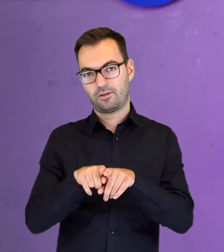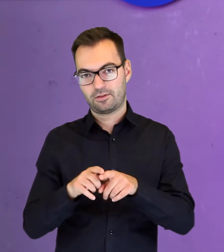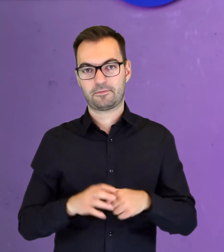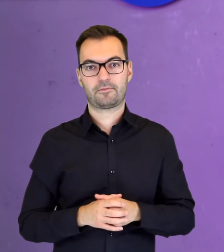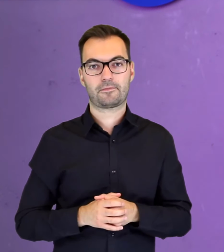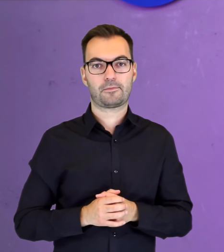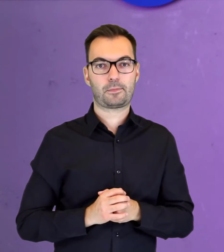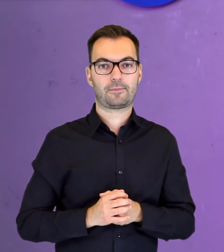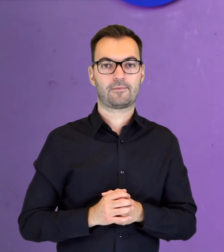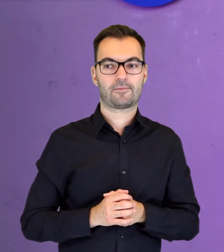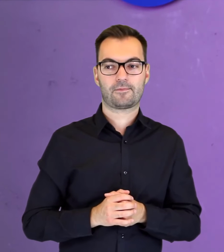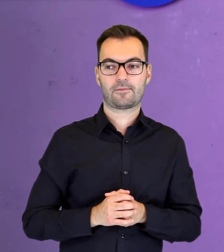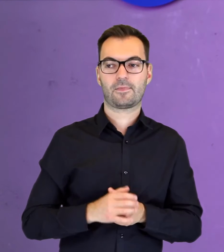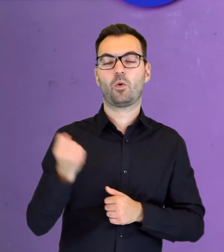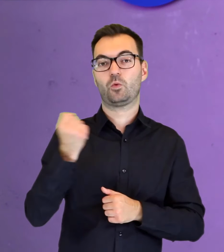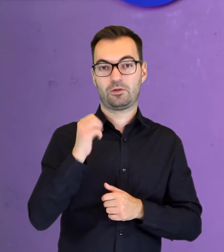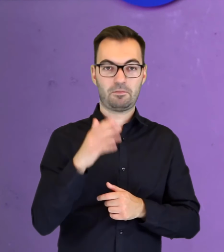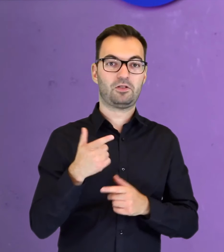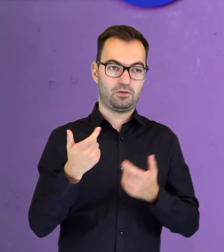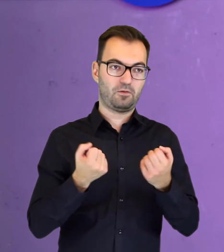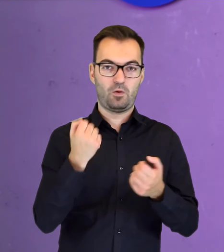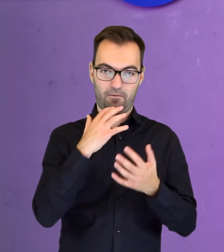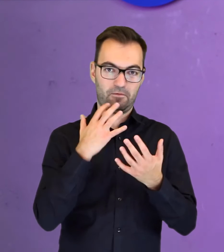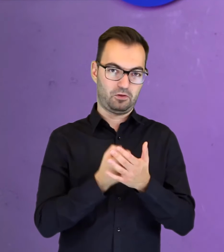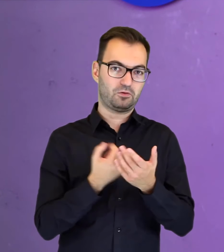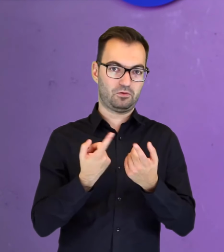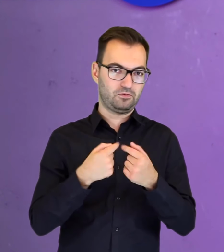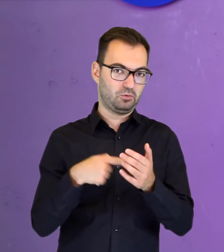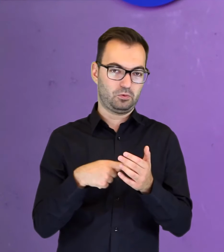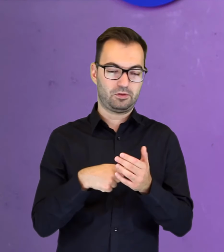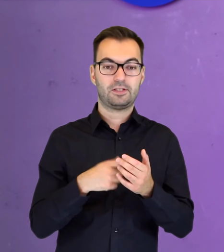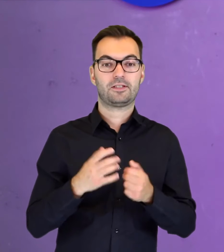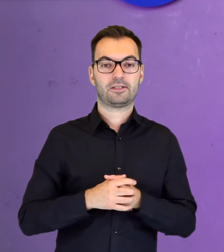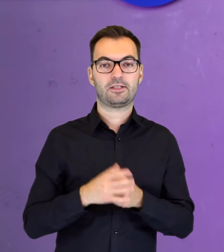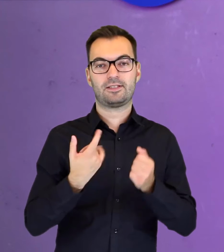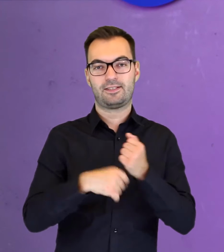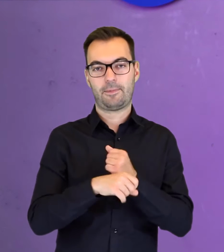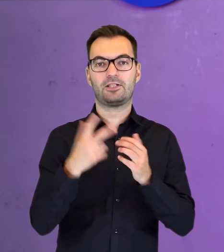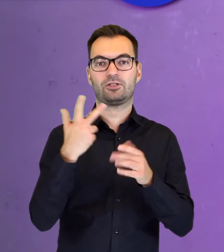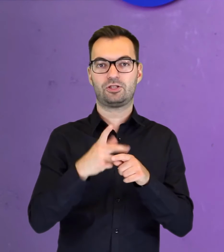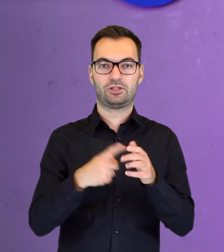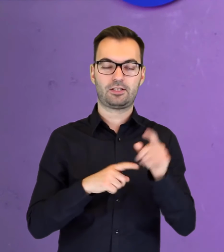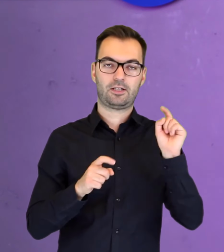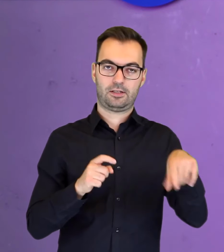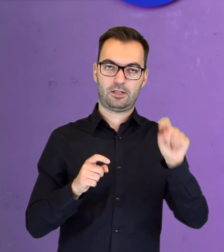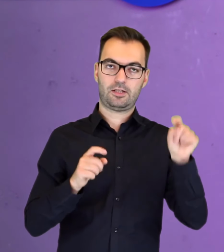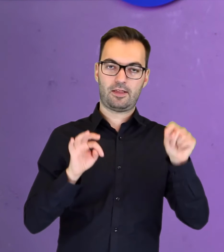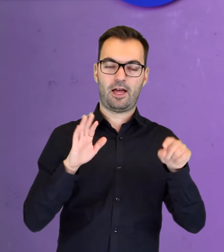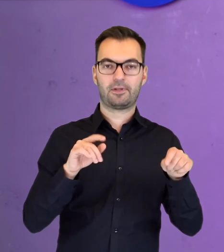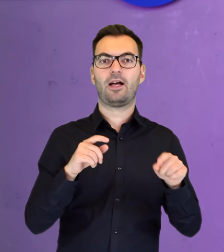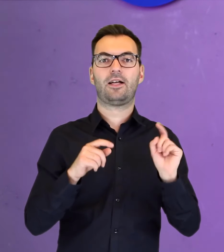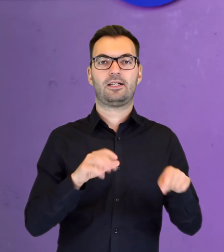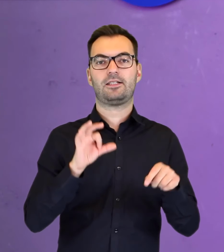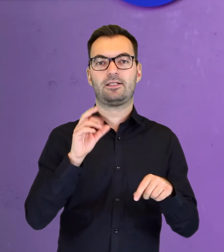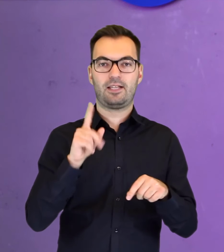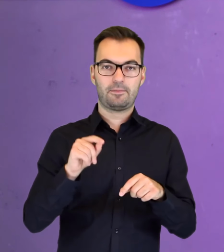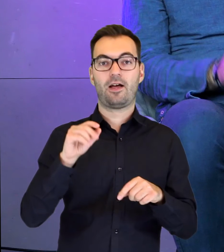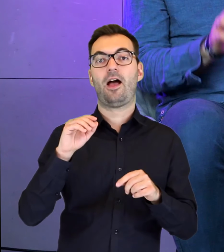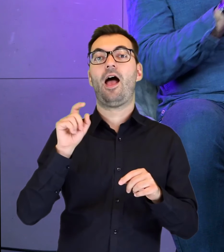zaprojektować zaimplementować projektant musi to zaprojektować zaprojektować użytkownik będzie z tego korzystał